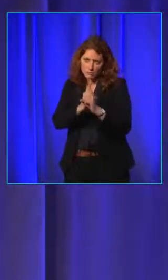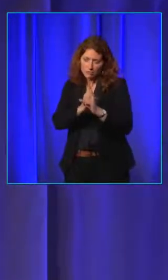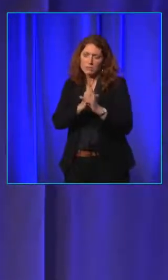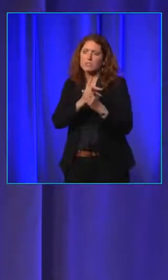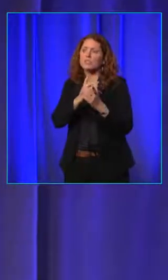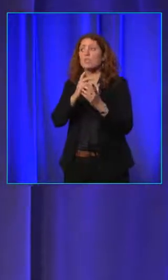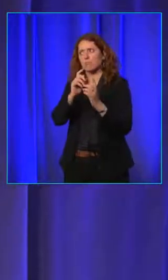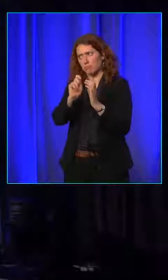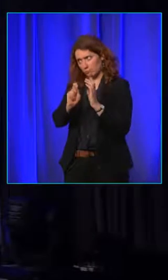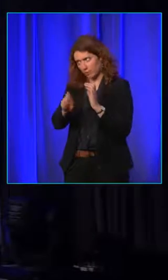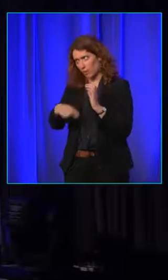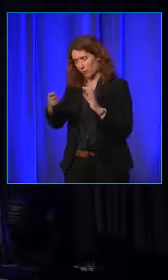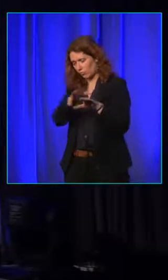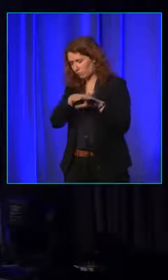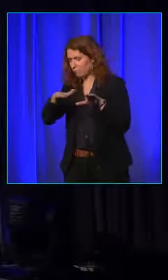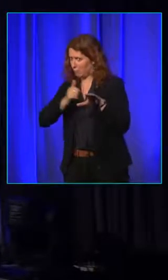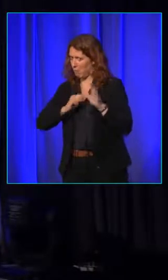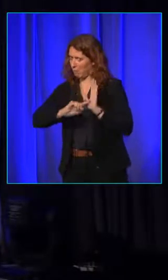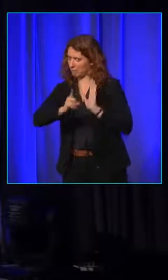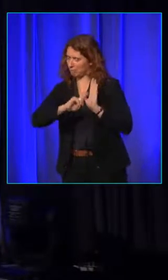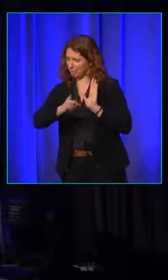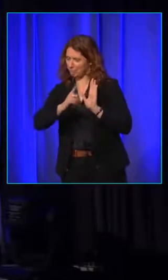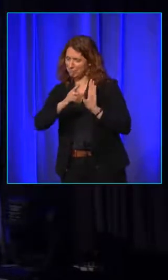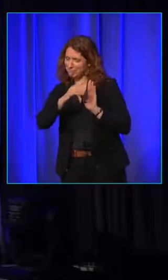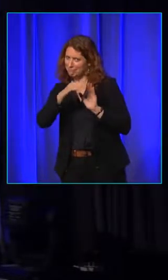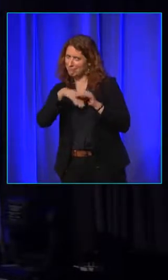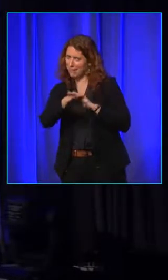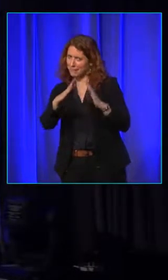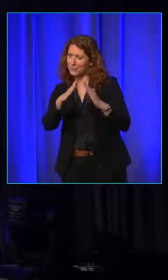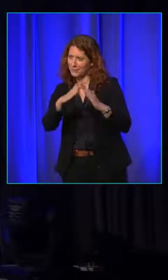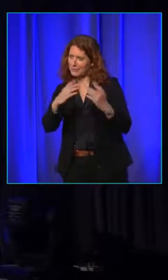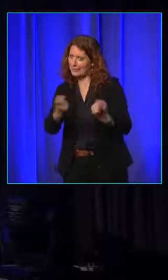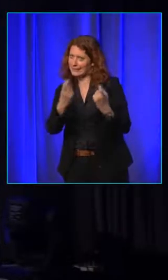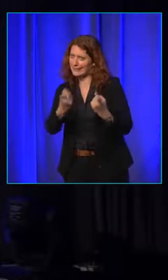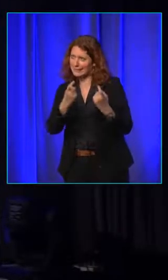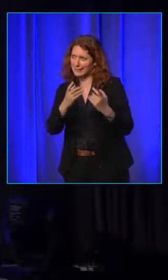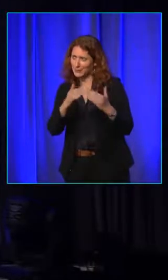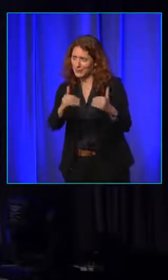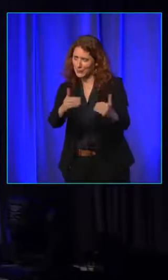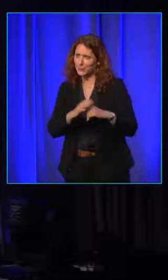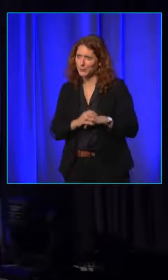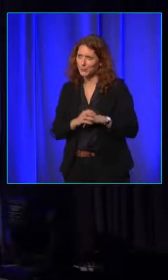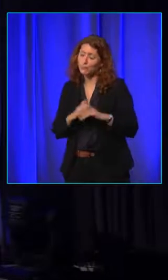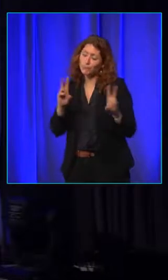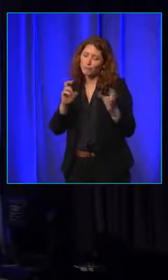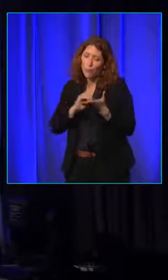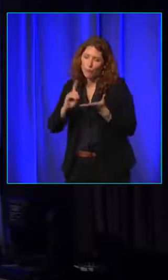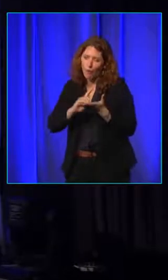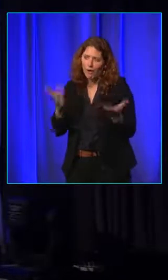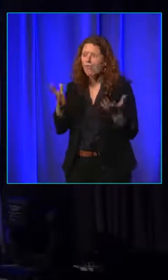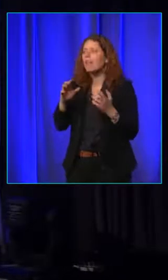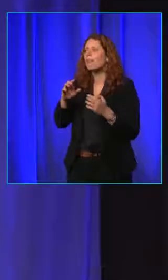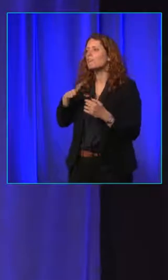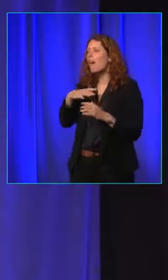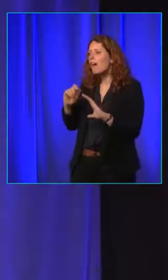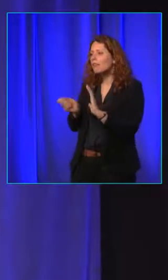des devoirs à faire. Des devoirs. Alors, je veux dire, il y a des jours quand c'est... Parce que quand on se